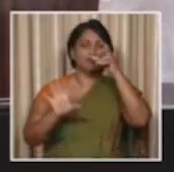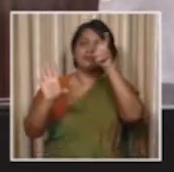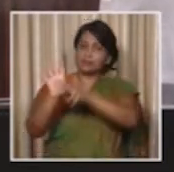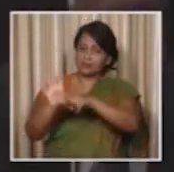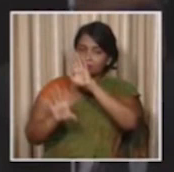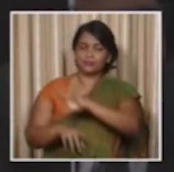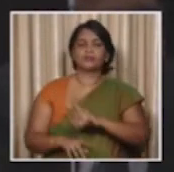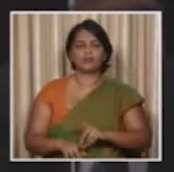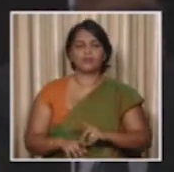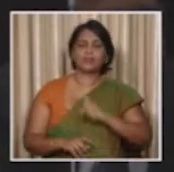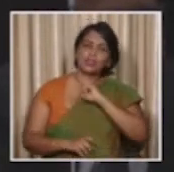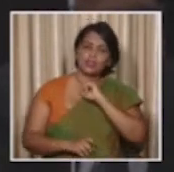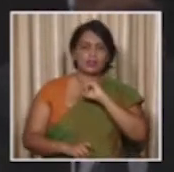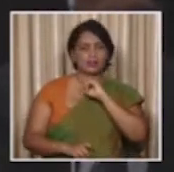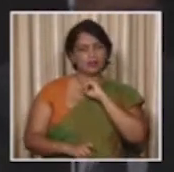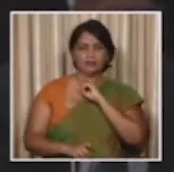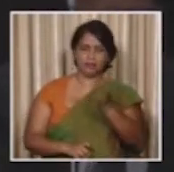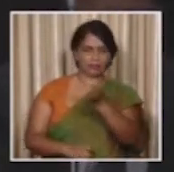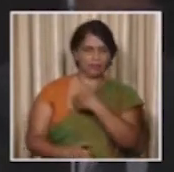ආසනයේ ඉඳගෙන රෙස් කරන්න හිල්ලලා. ඔව්.